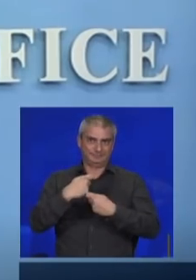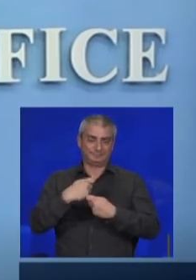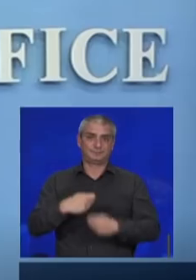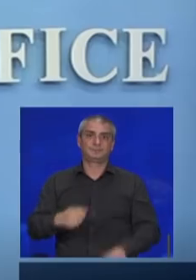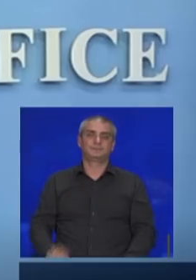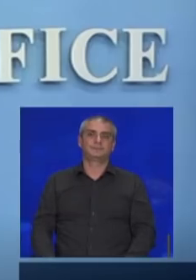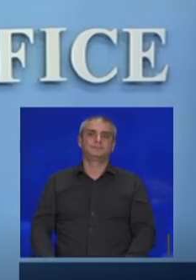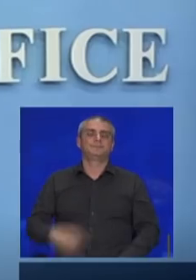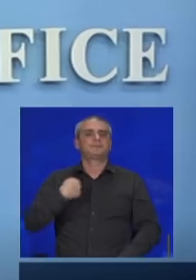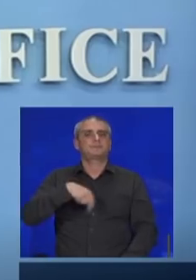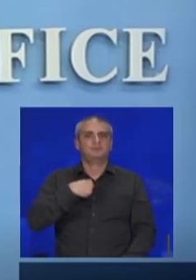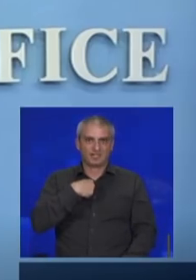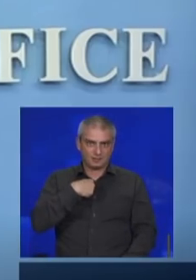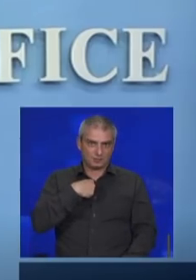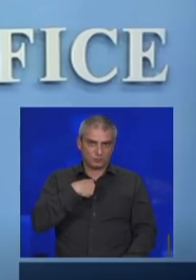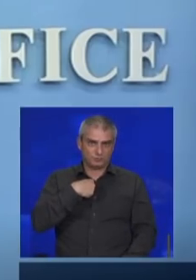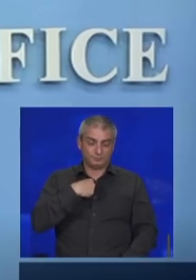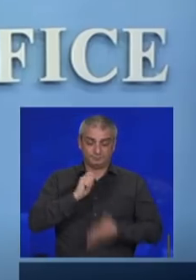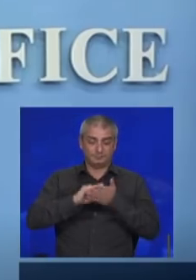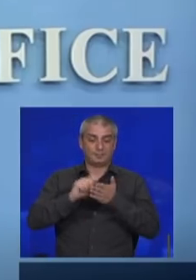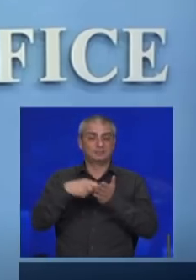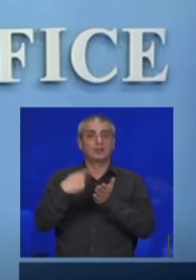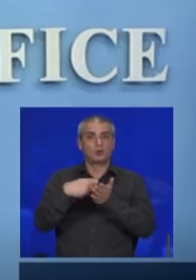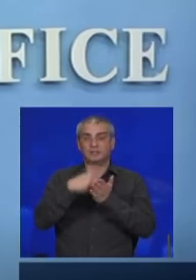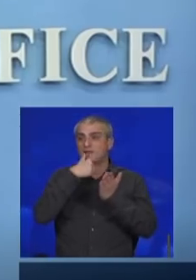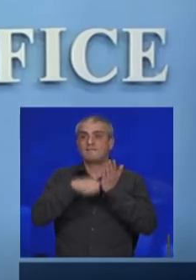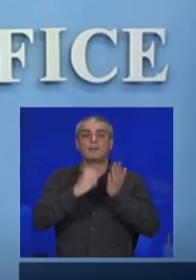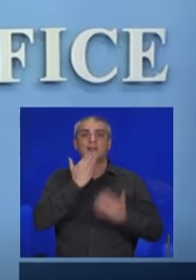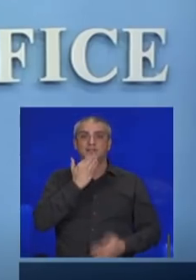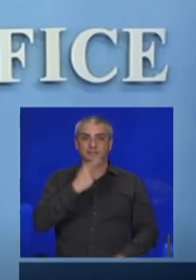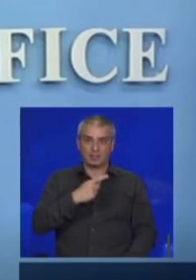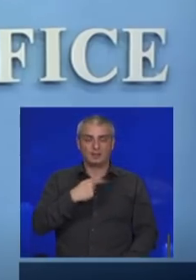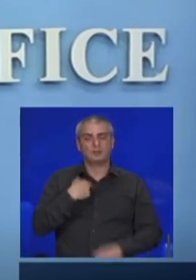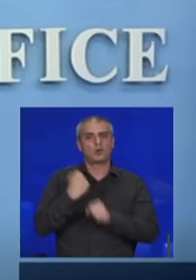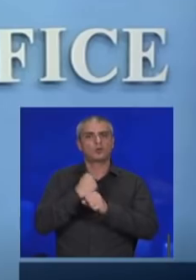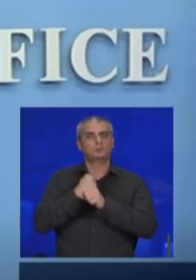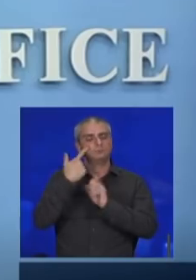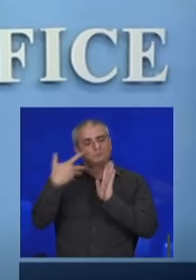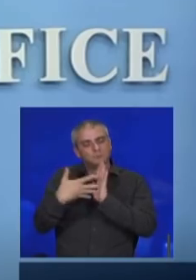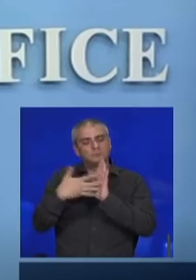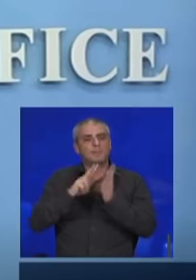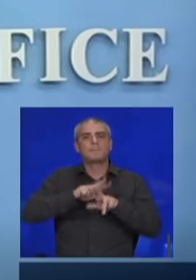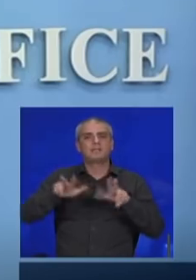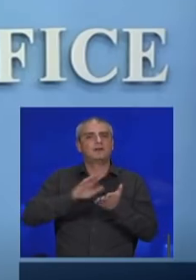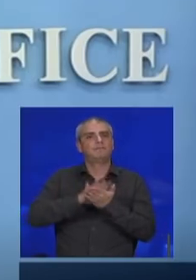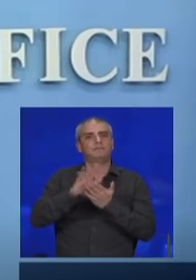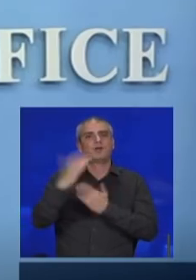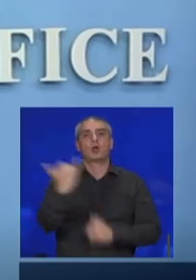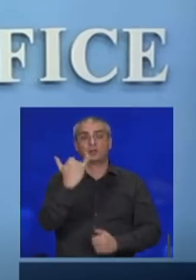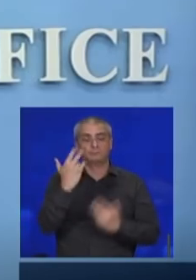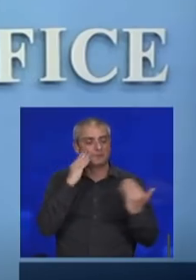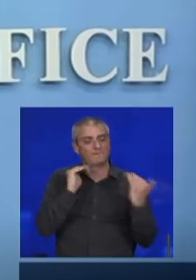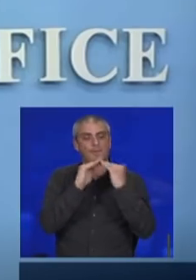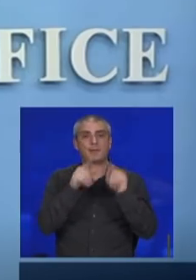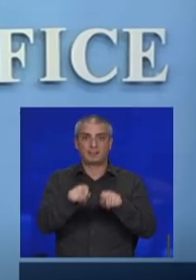אנחנו, במשרד האוצר ובנק ישראל, מבצעים מערכות מצב שוטפות, ובהתאם לכך